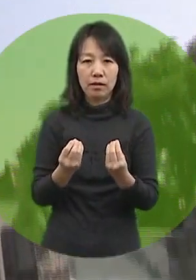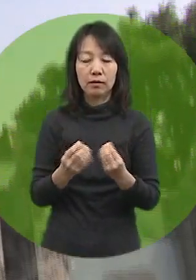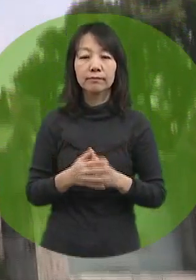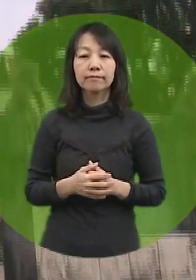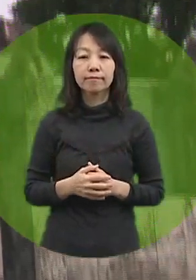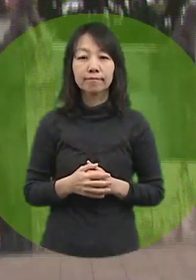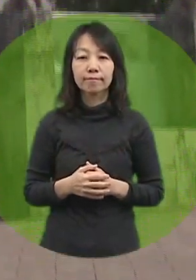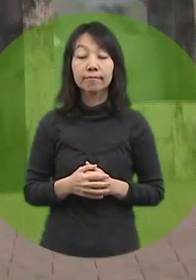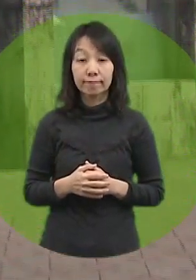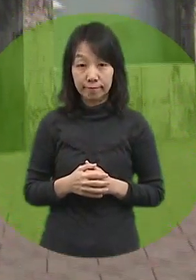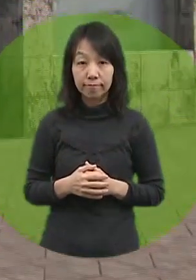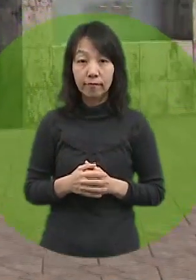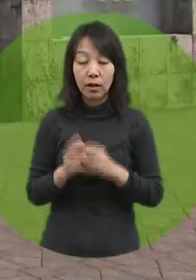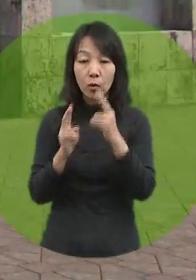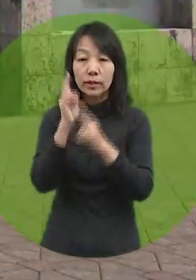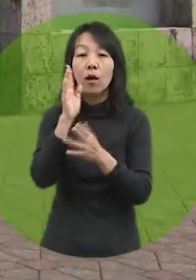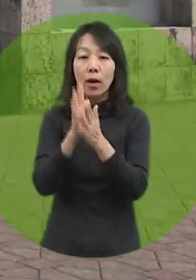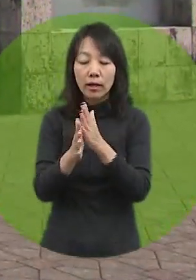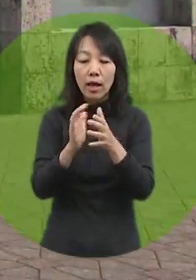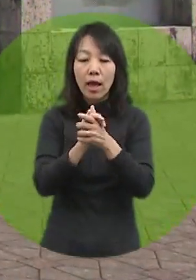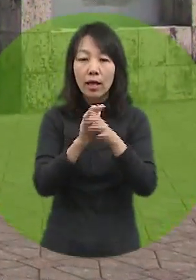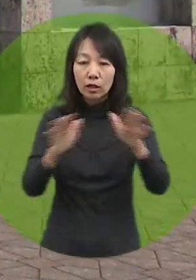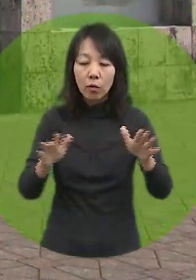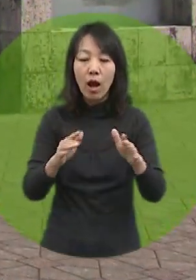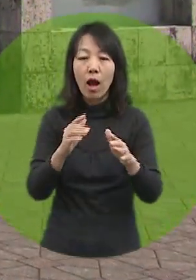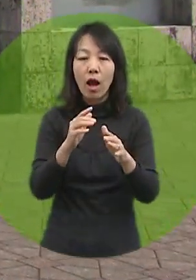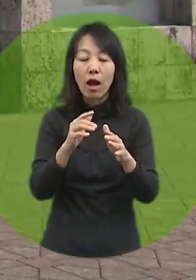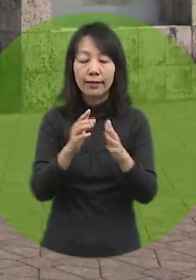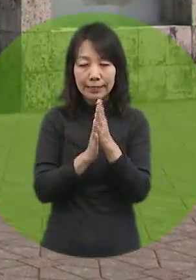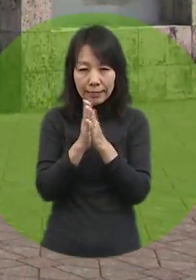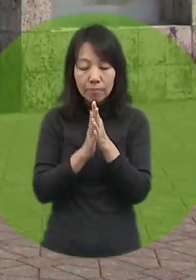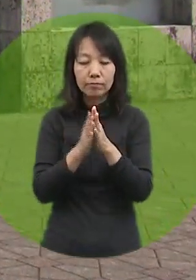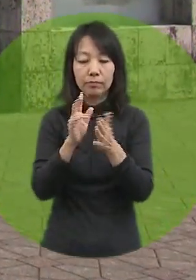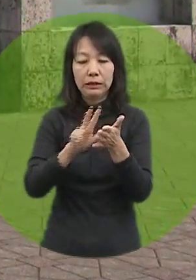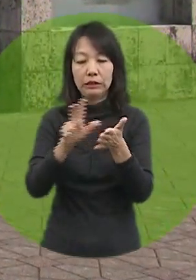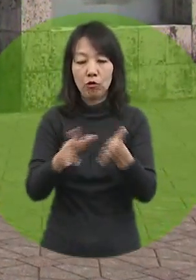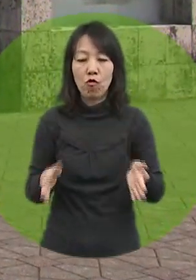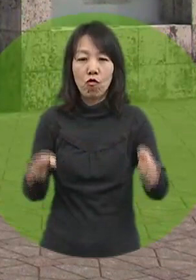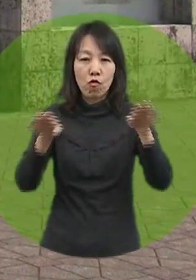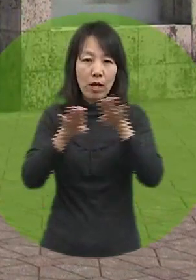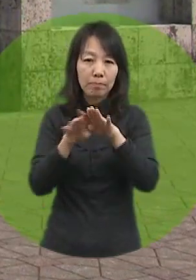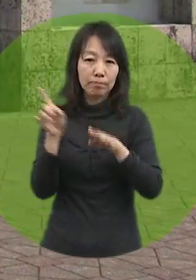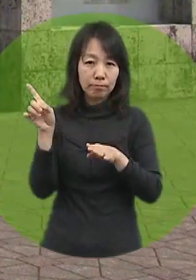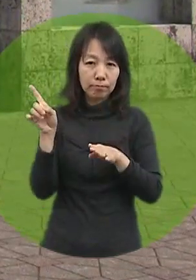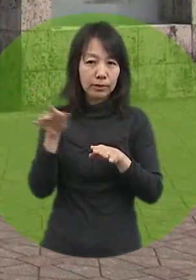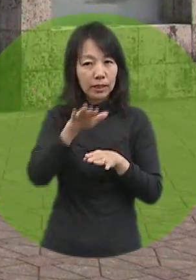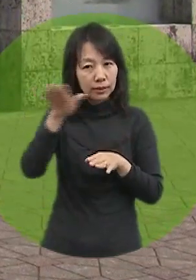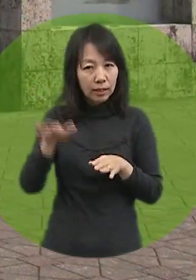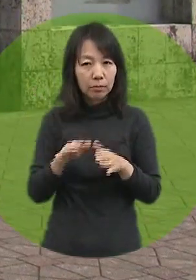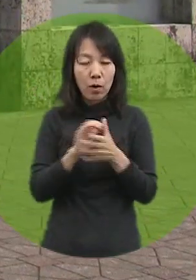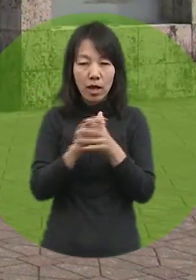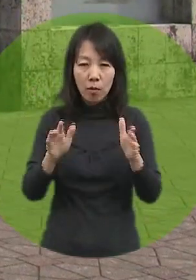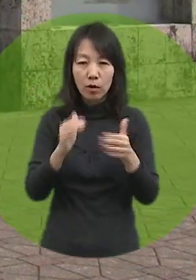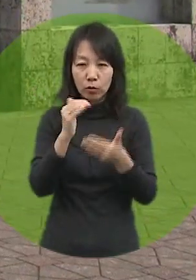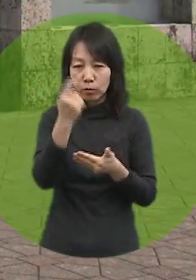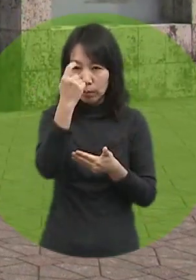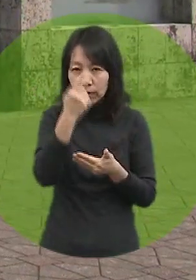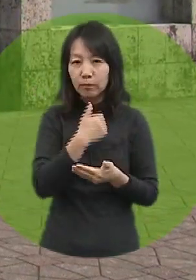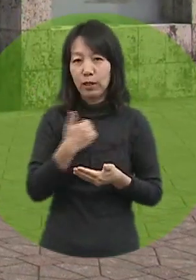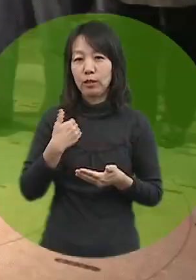た。 沖縄県平和記念資料館、 はい、 皆さんも平和のことを学んでくれるんですね。 行きましょう、行き